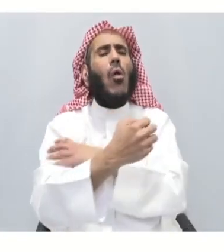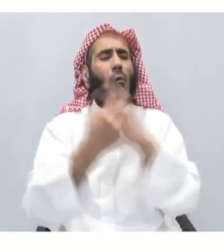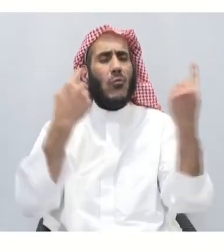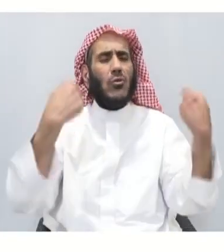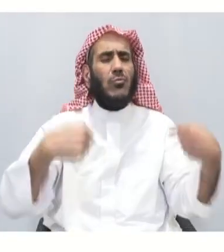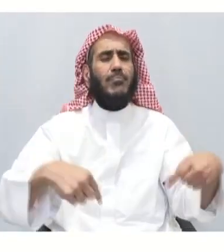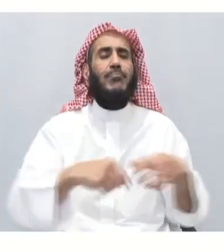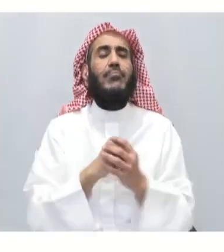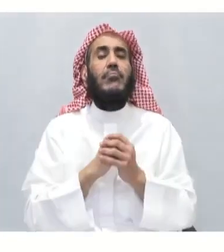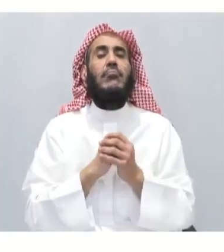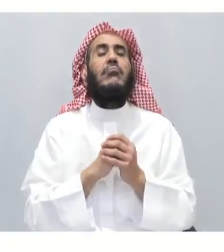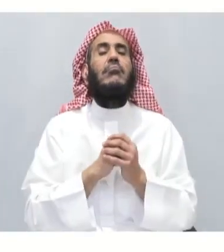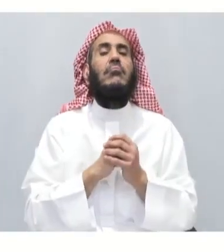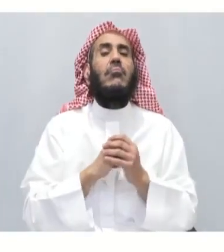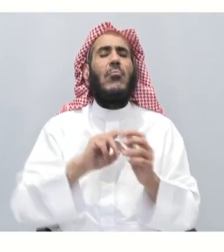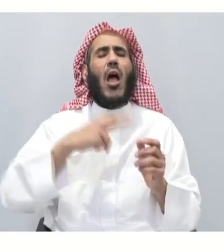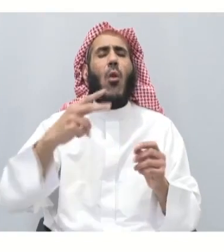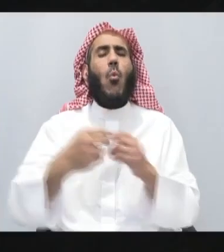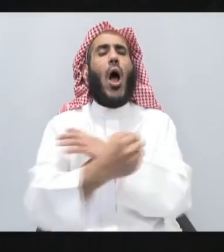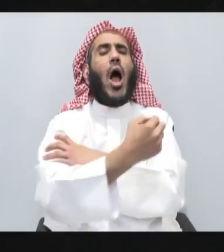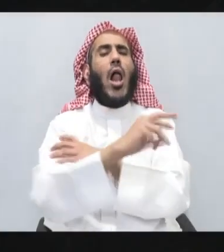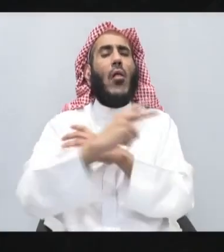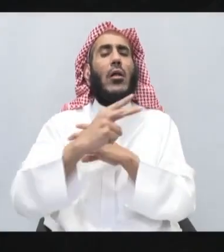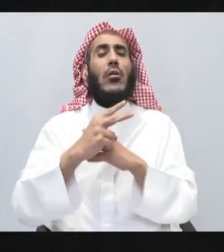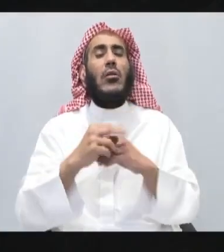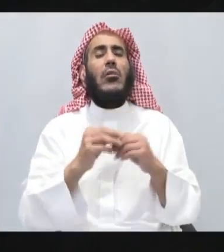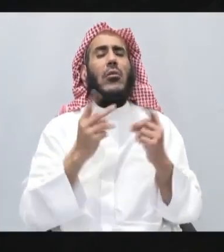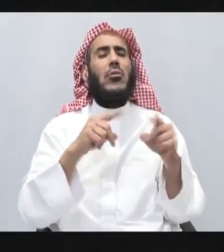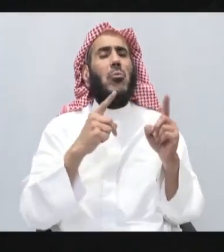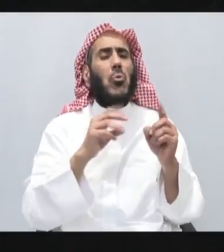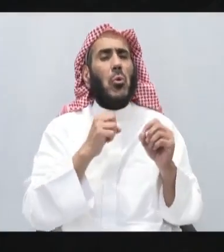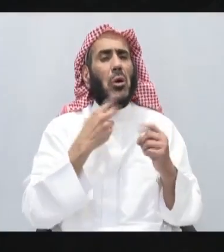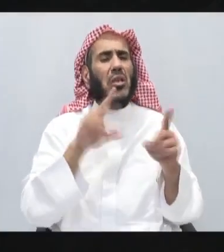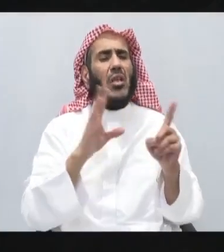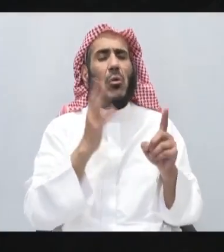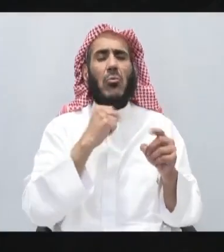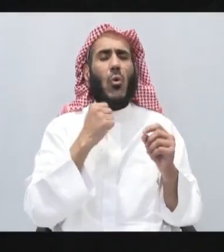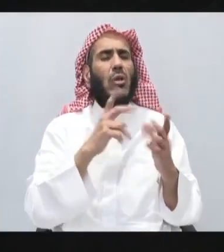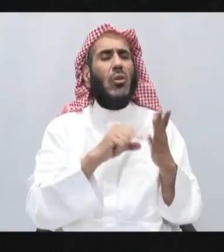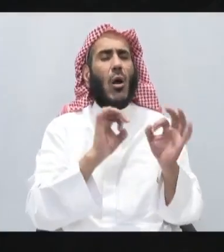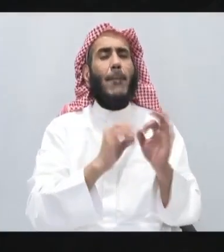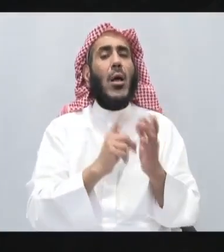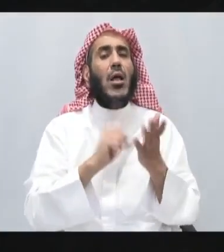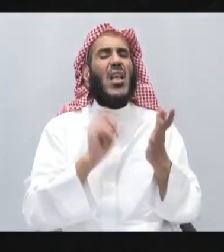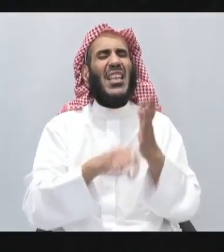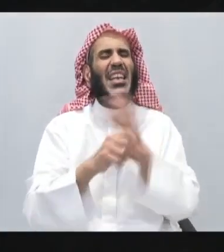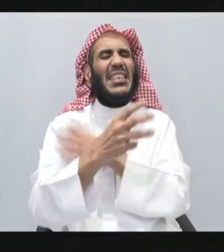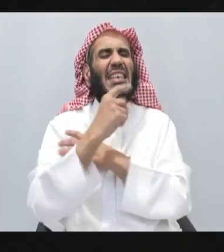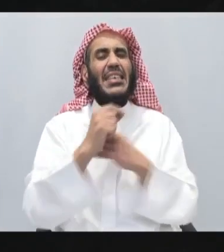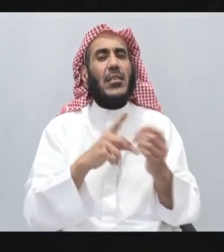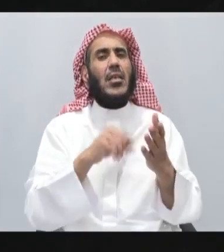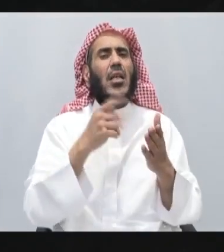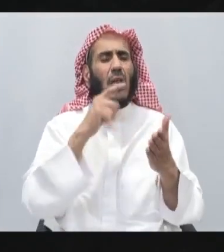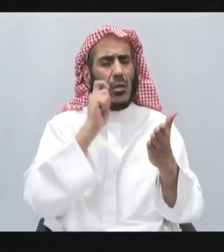عضله ذكرنا ان انواع العضلات عضلات اراديه وعضلات لا اراديه العضلات الاراديه هي العضلات